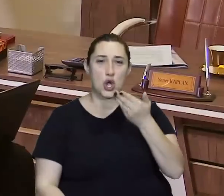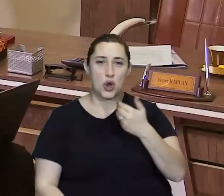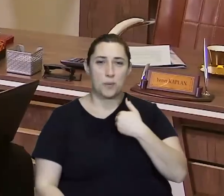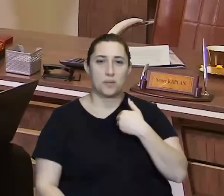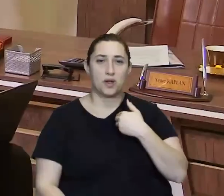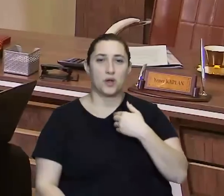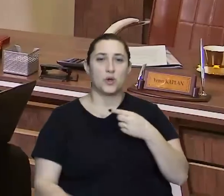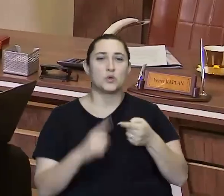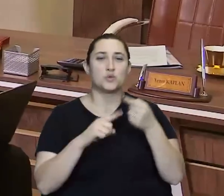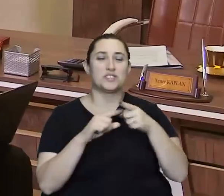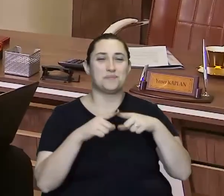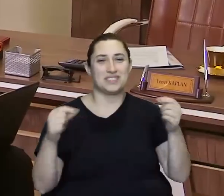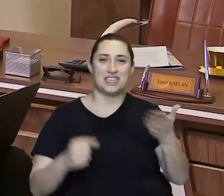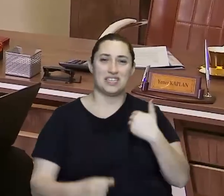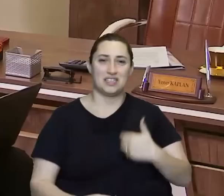de kuşbaşılı pide yollasana.